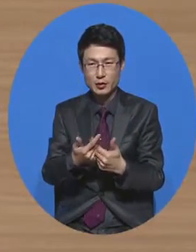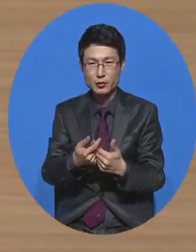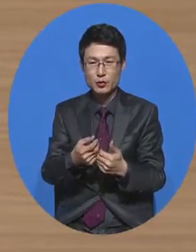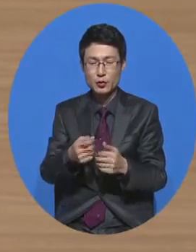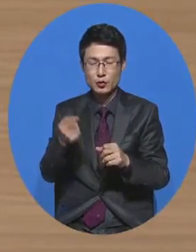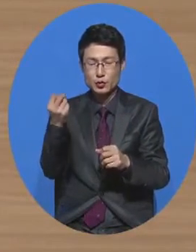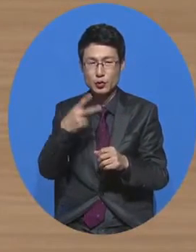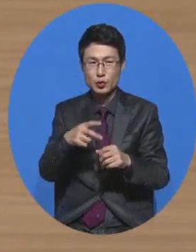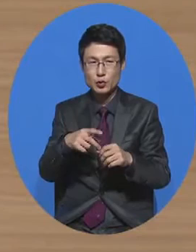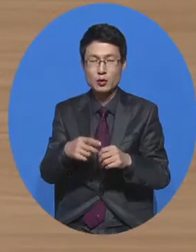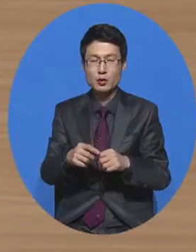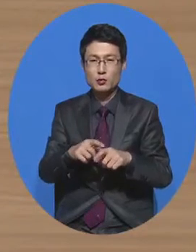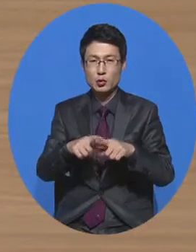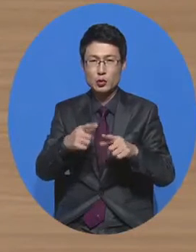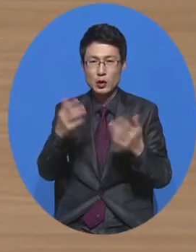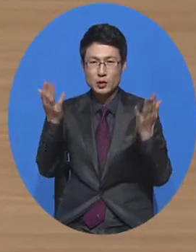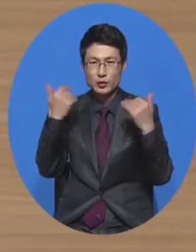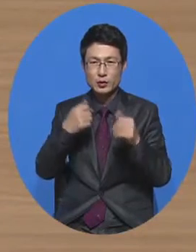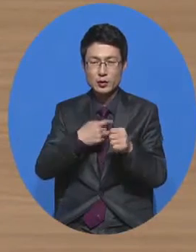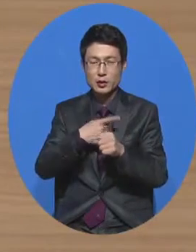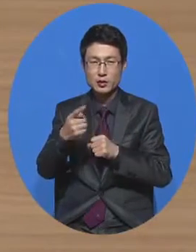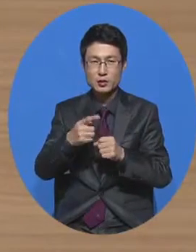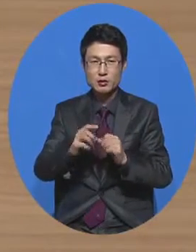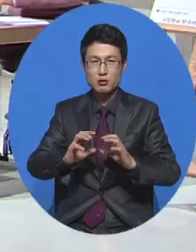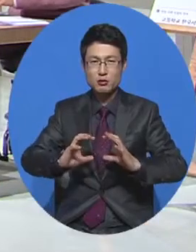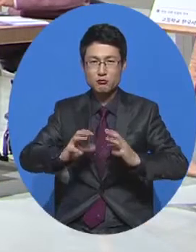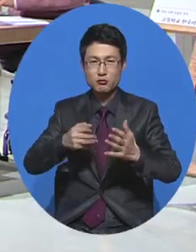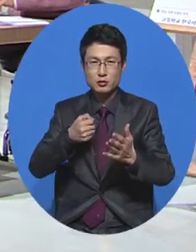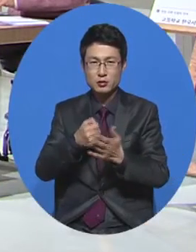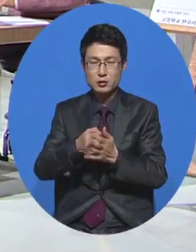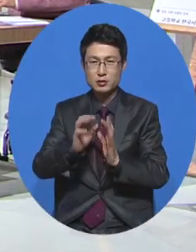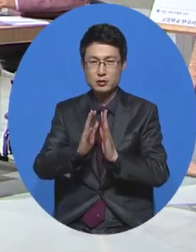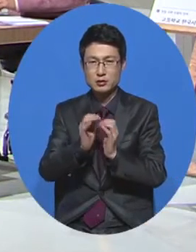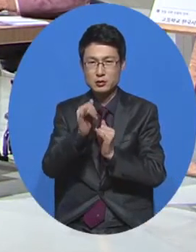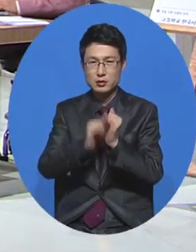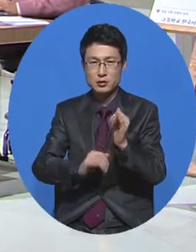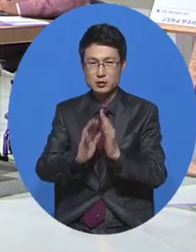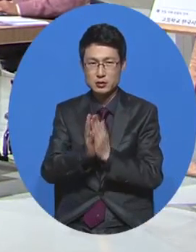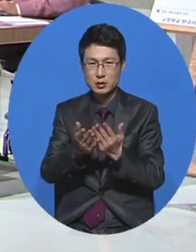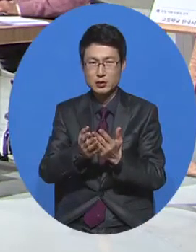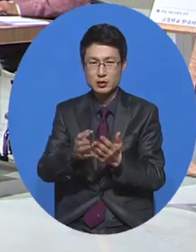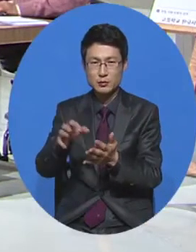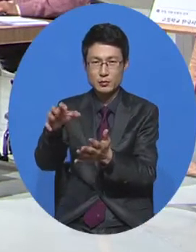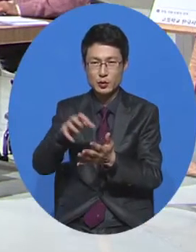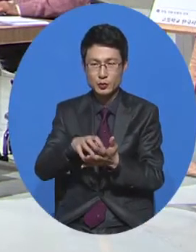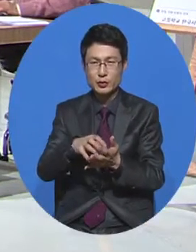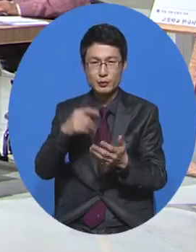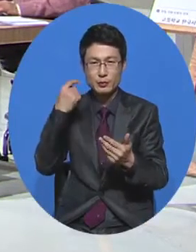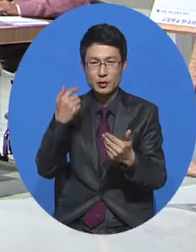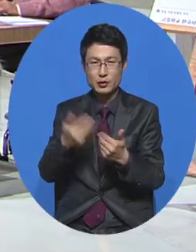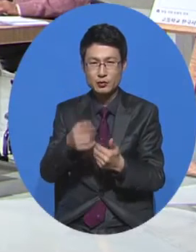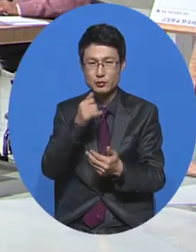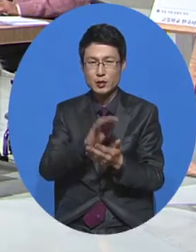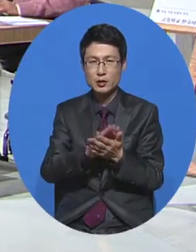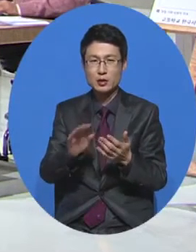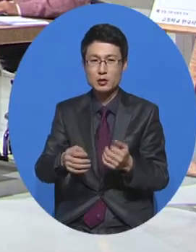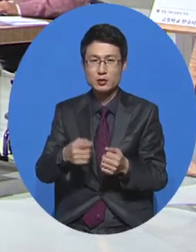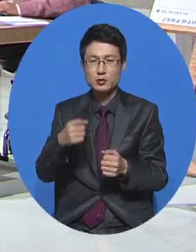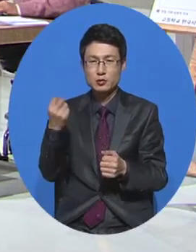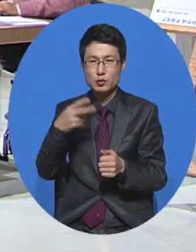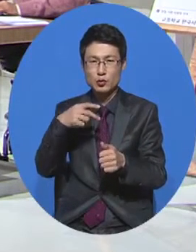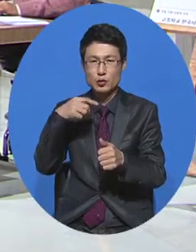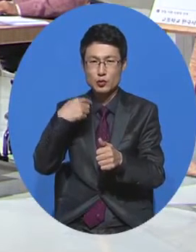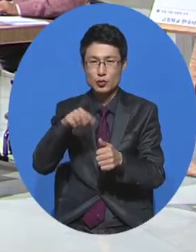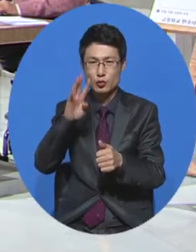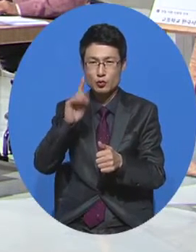학교들에 서도 그 내년도 국정 교과서 도입을 반대하고 있는 입장인데요 조금 주춤할 것 같던 교육부 다시 간격